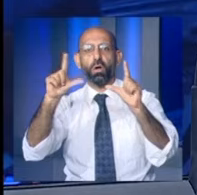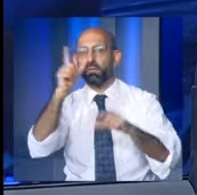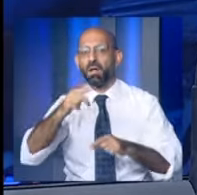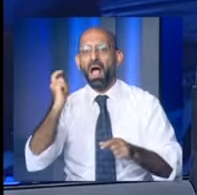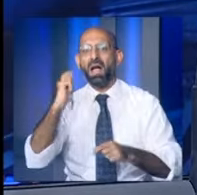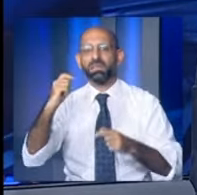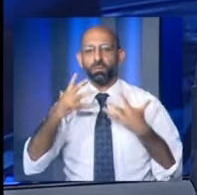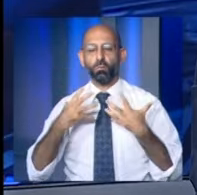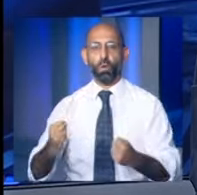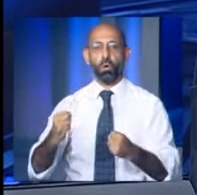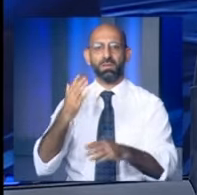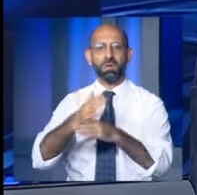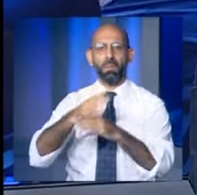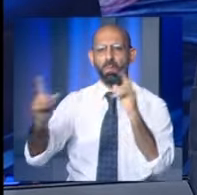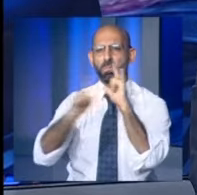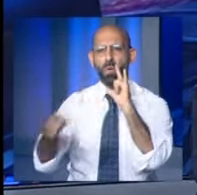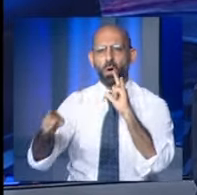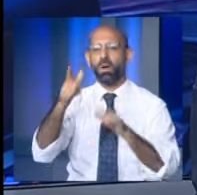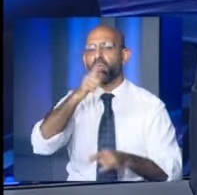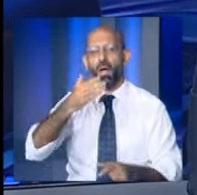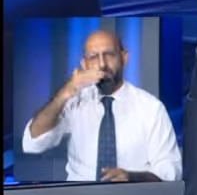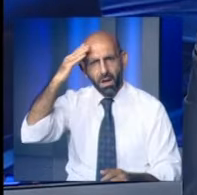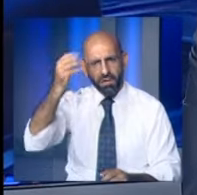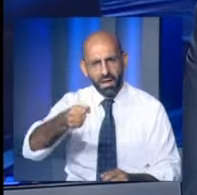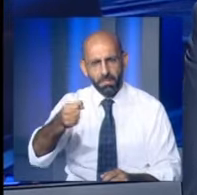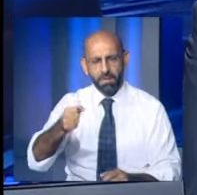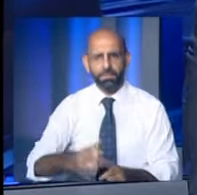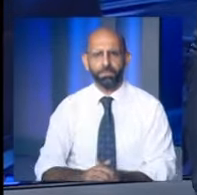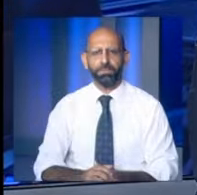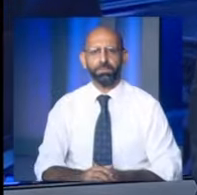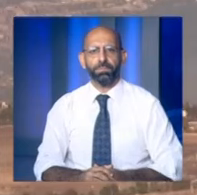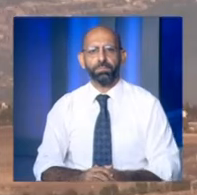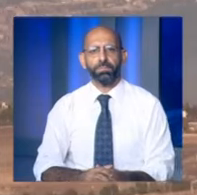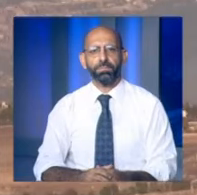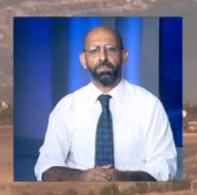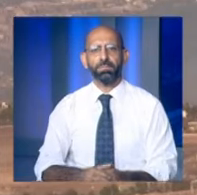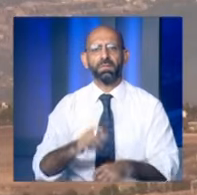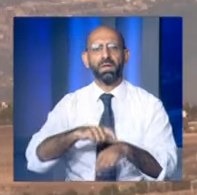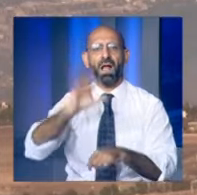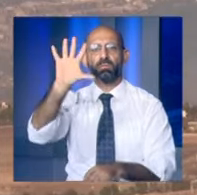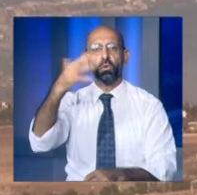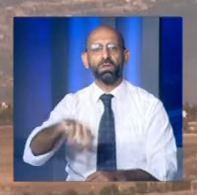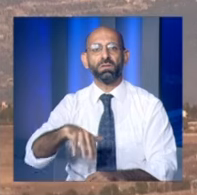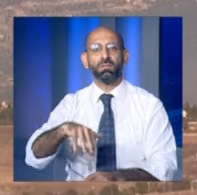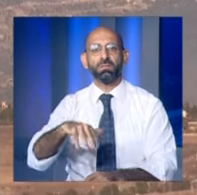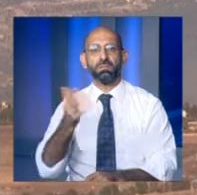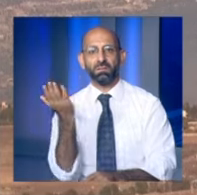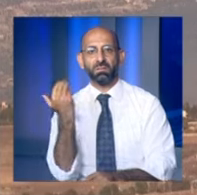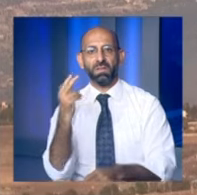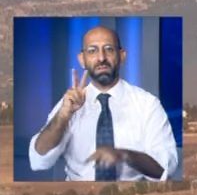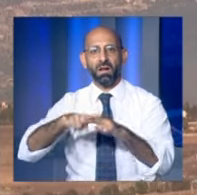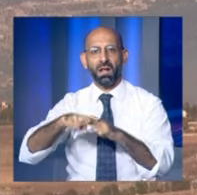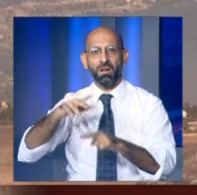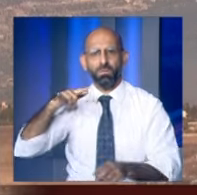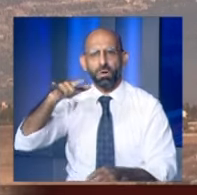التطورات الحدودية نجا من غارة المسيرة في مجد السلم. حمد الله السلامي. في 5:30 قبيل مساء اليوم